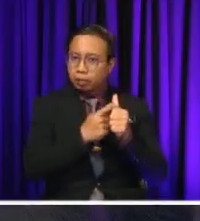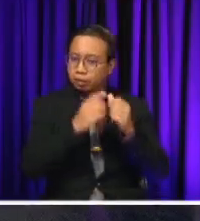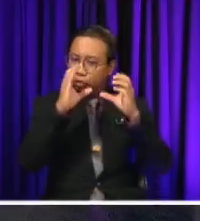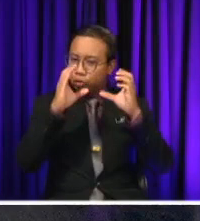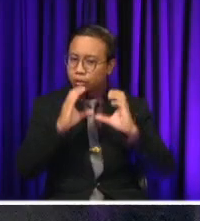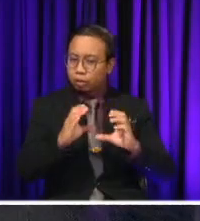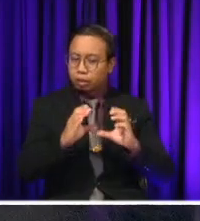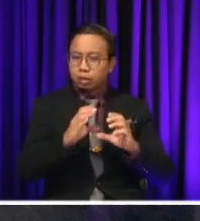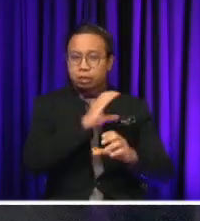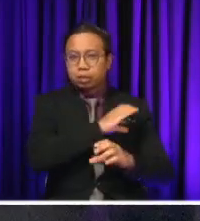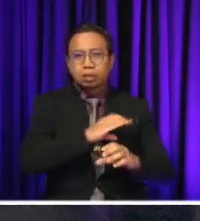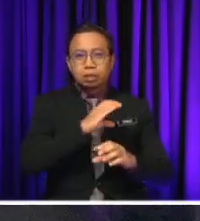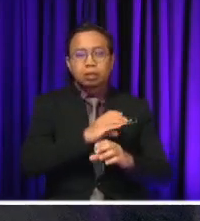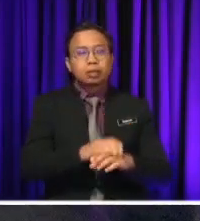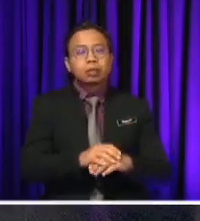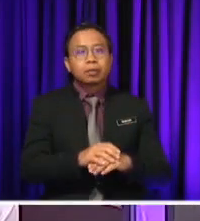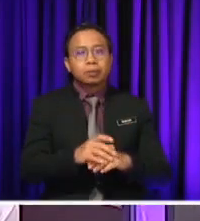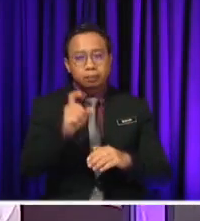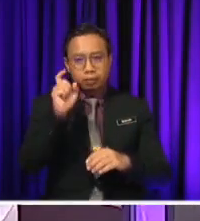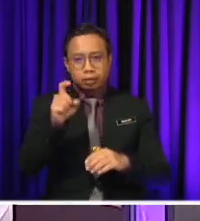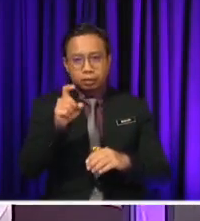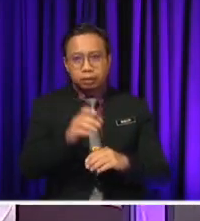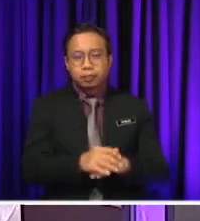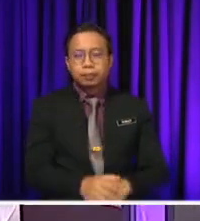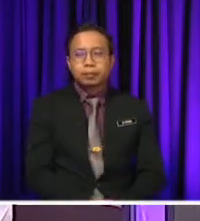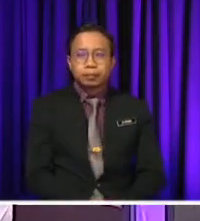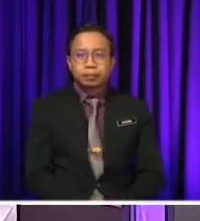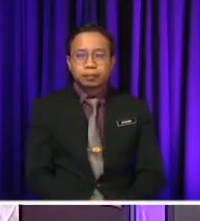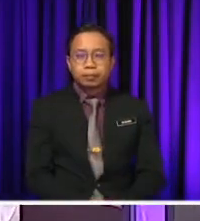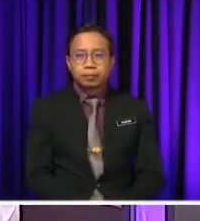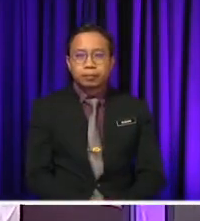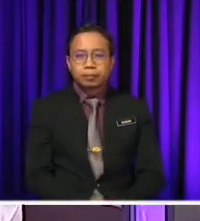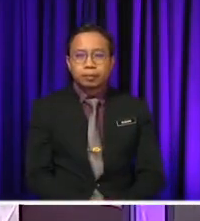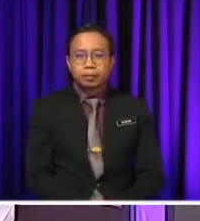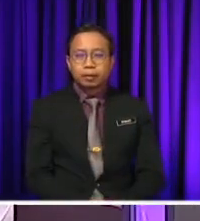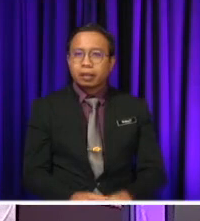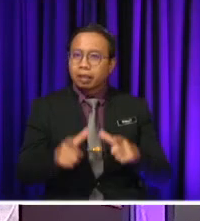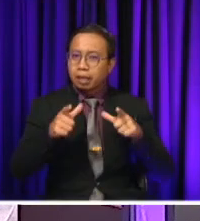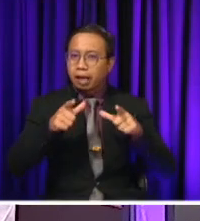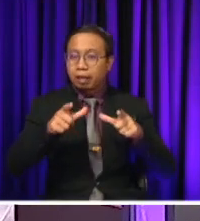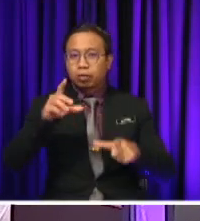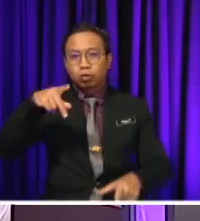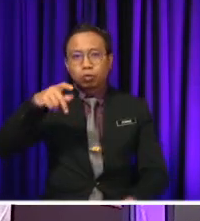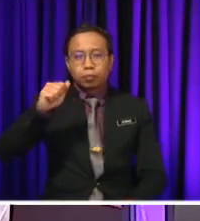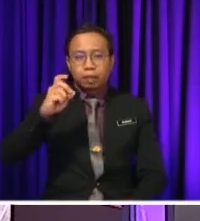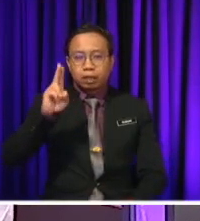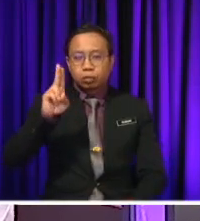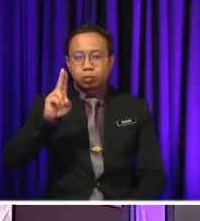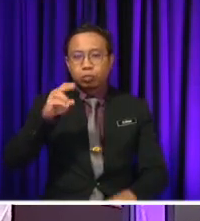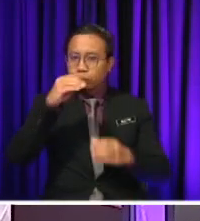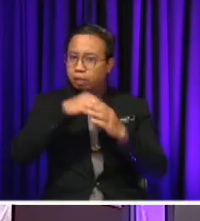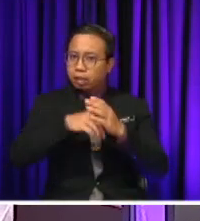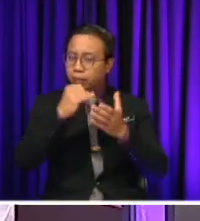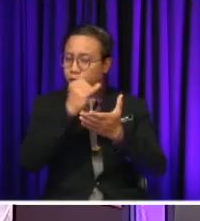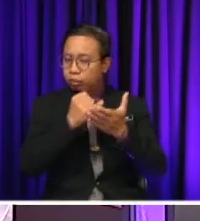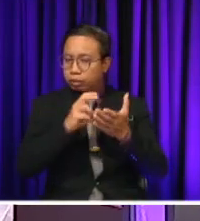kalau di sebelah utara banyak kayu Palu kayu padu ada tadi dalam lukisan